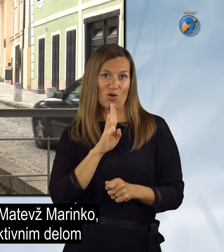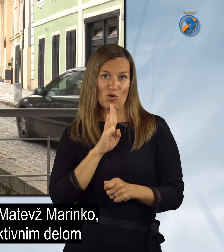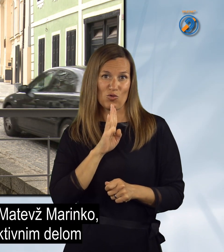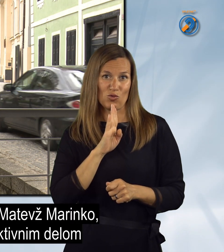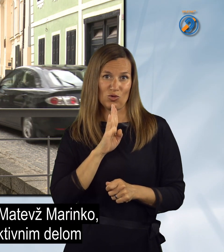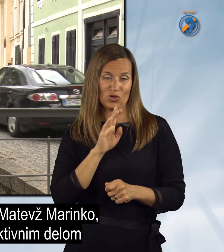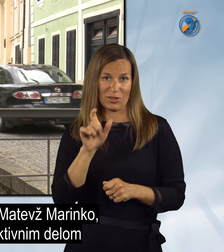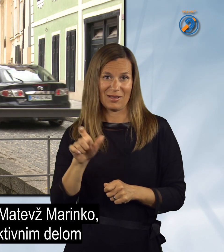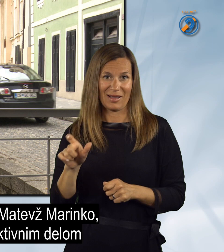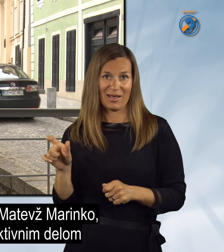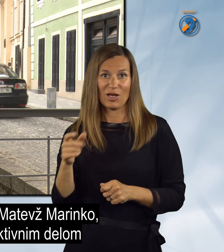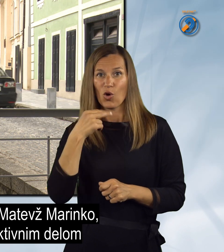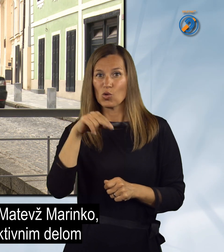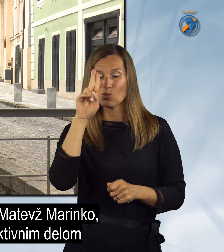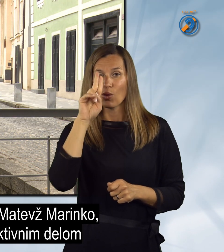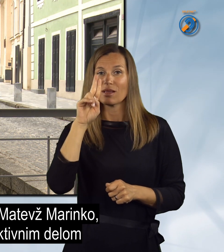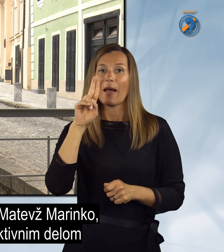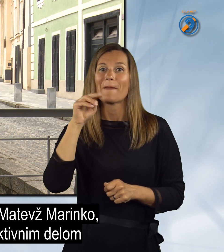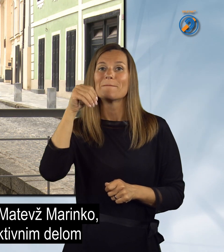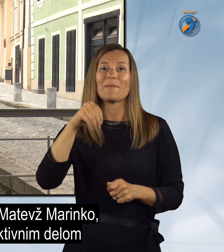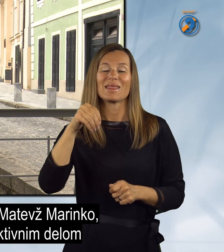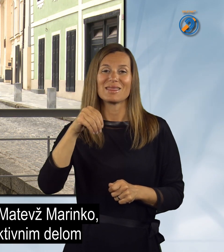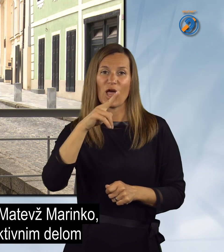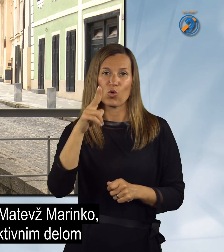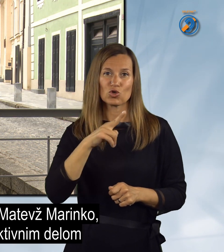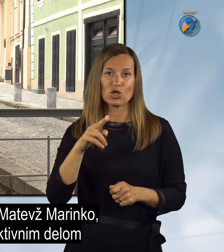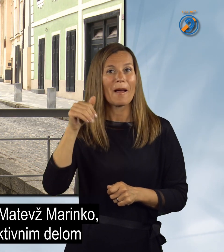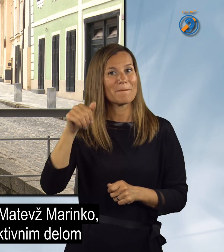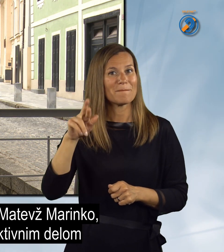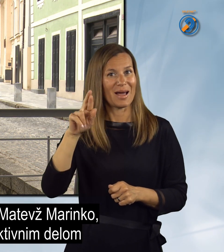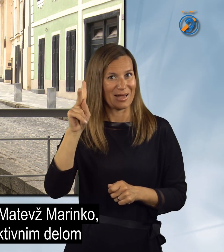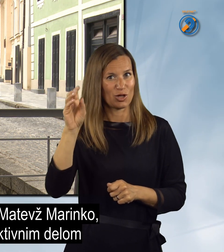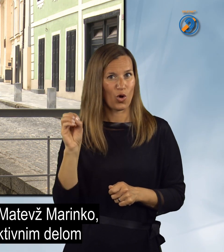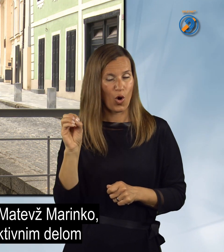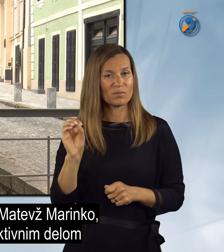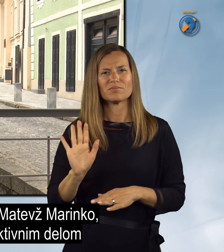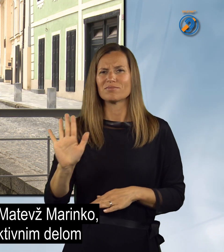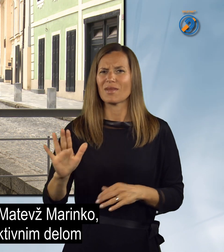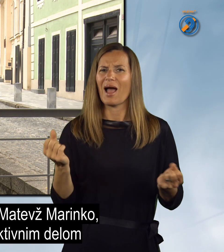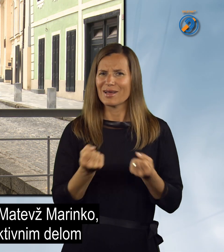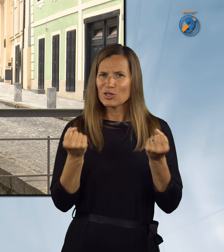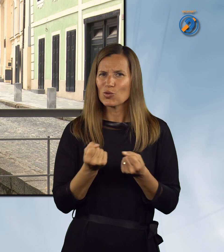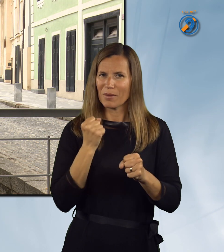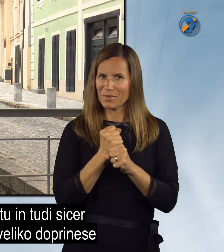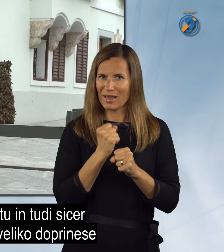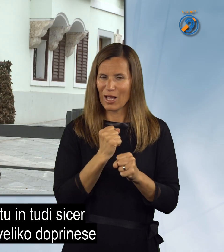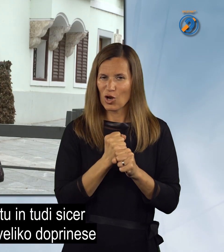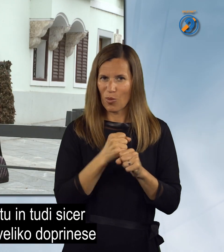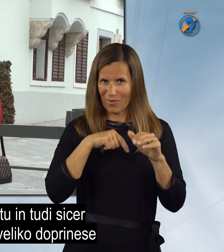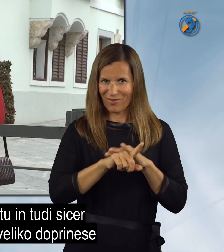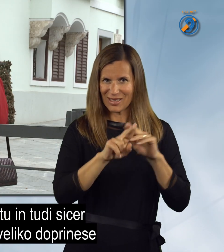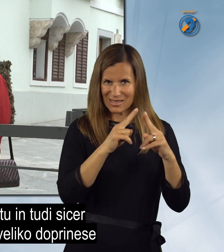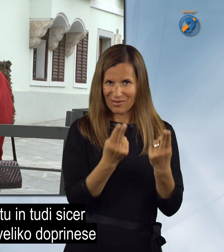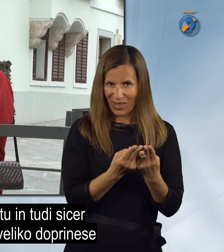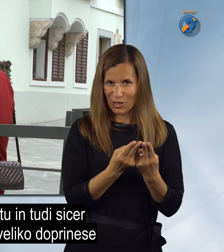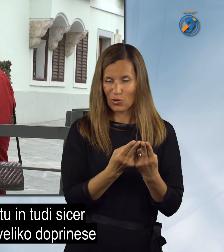in naglušnih, gospod Matevž Marinko, ki z svojim aktivnim delom v